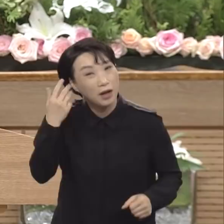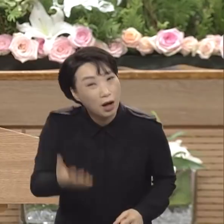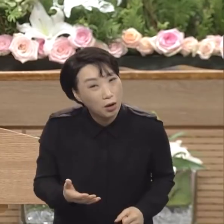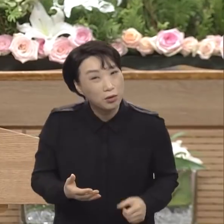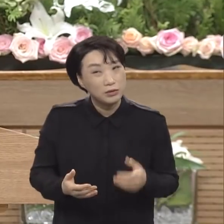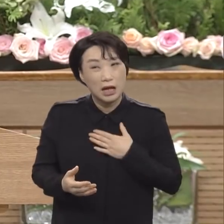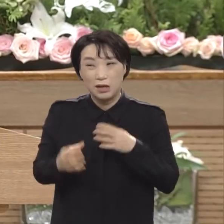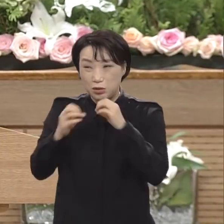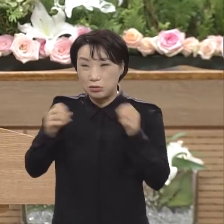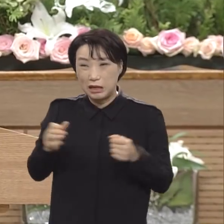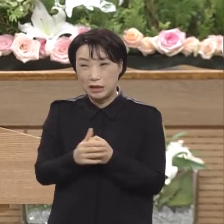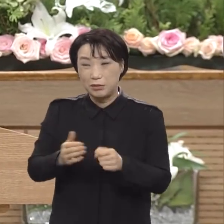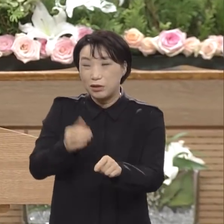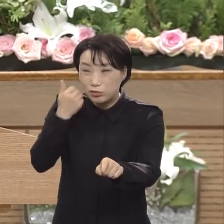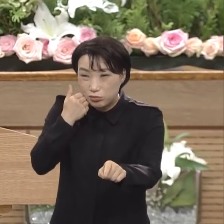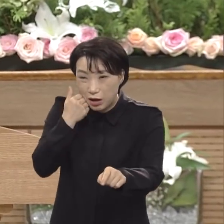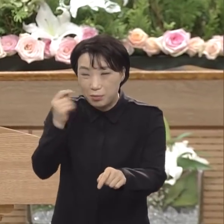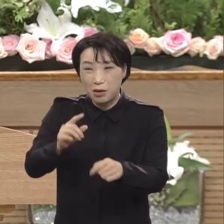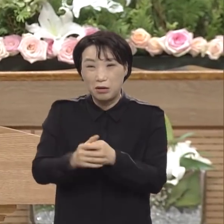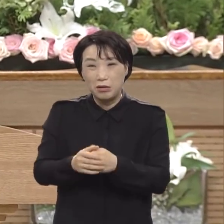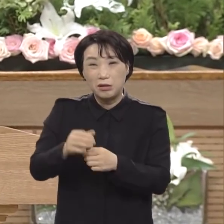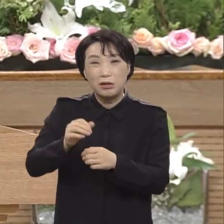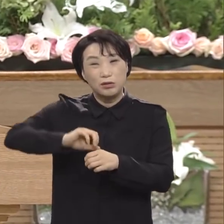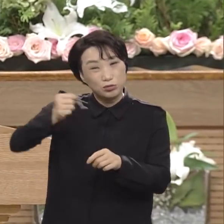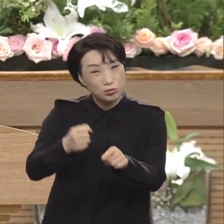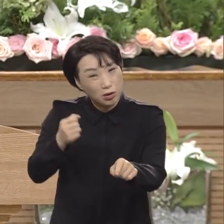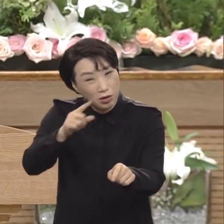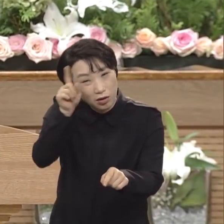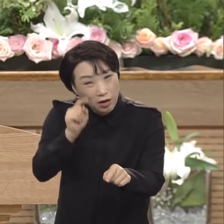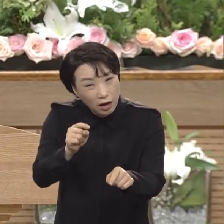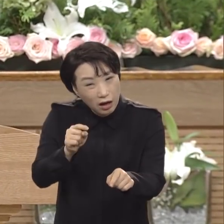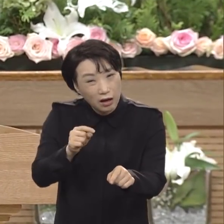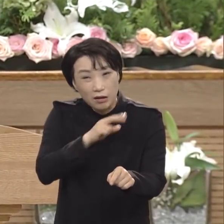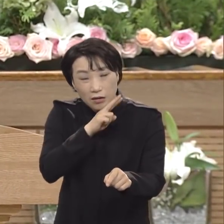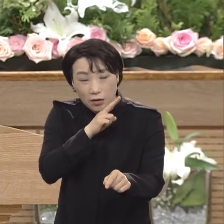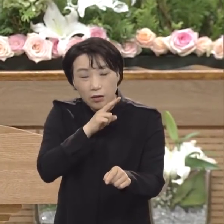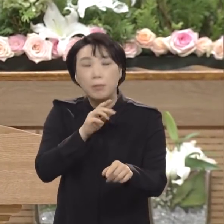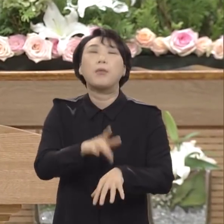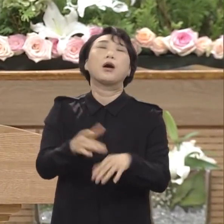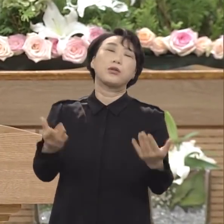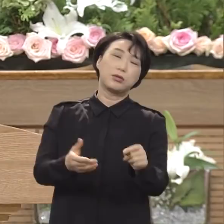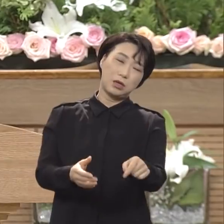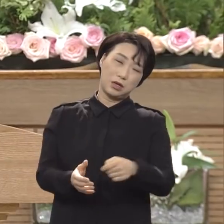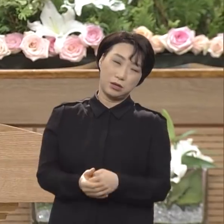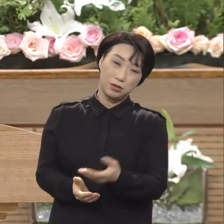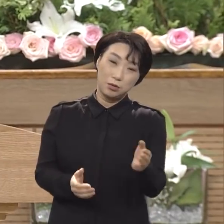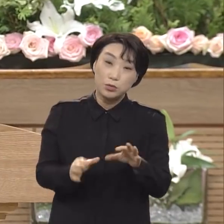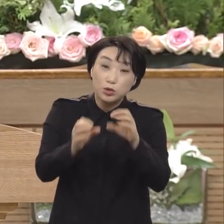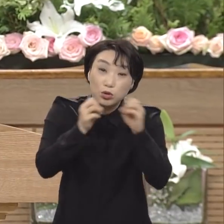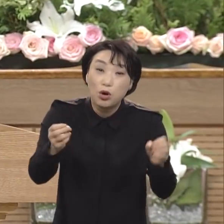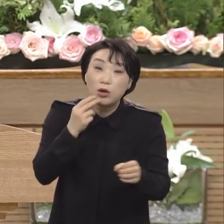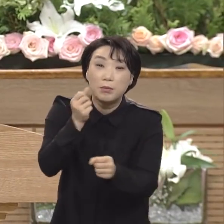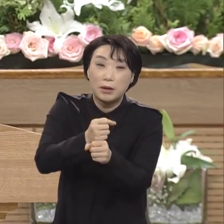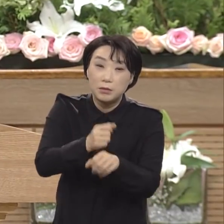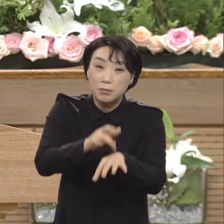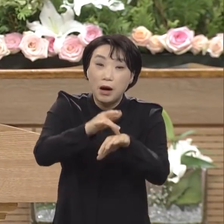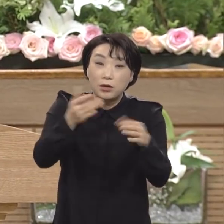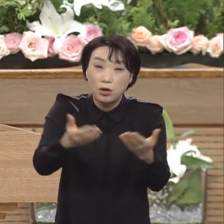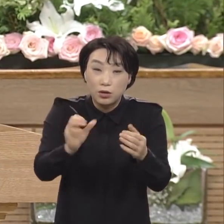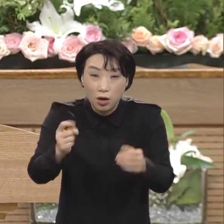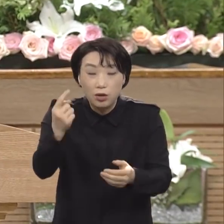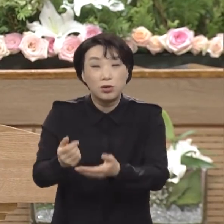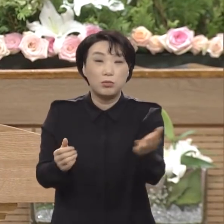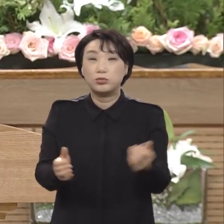내가 전도한다고 누가 들어주겠느냐? 그건 마귀 역사요. 전도 못하게 하는 마귀 역사에게 당하지